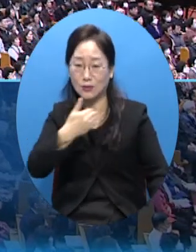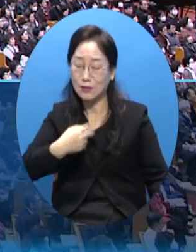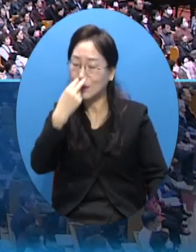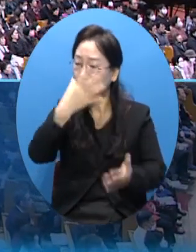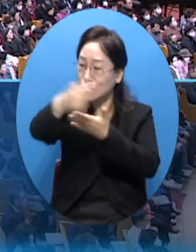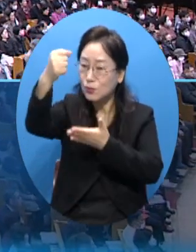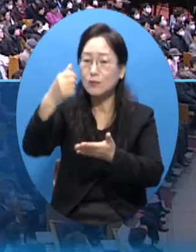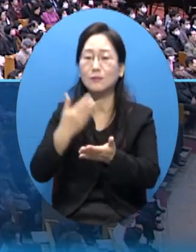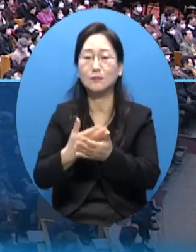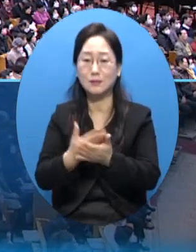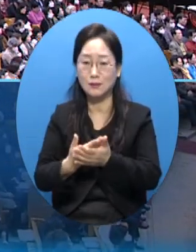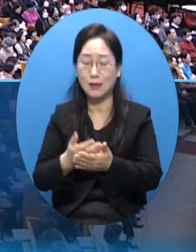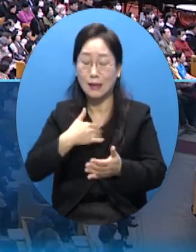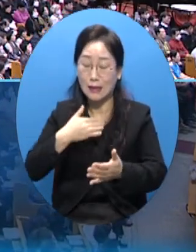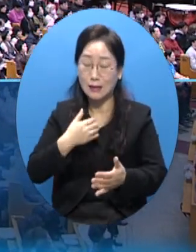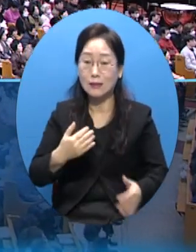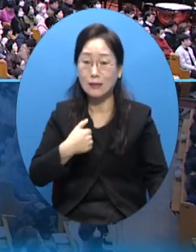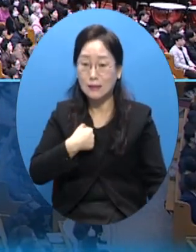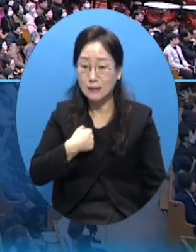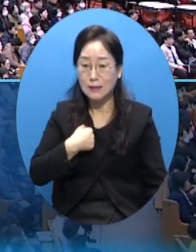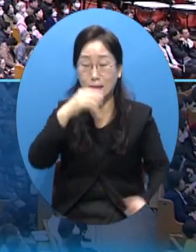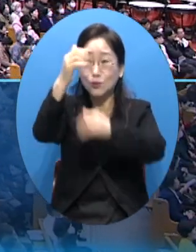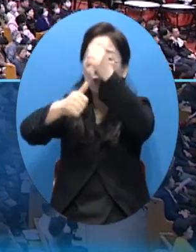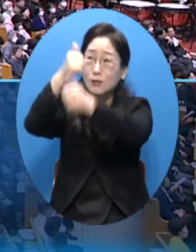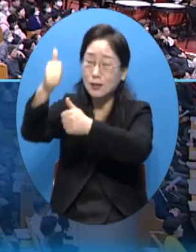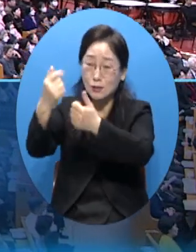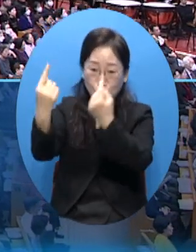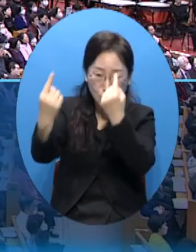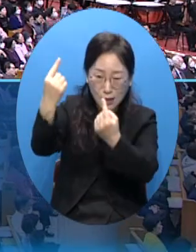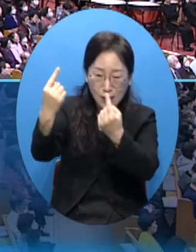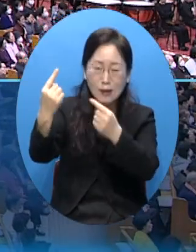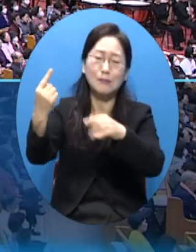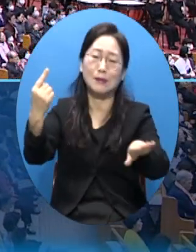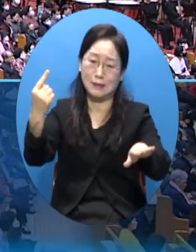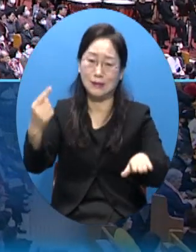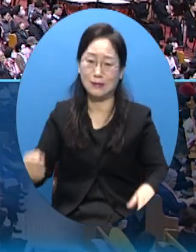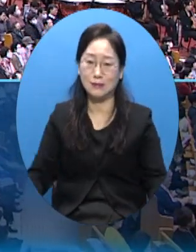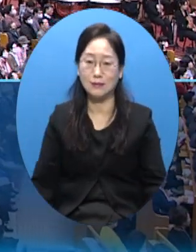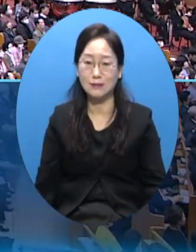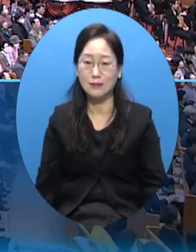거두시옵소서 나는 내 들보다 낮지 못하니이다